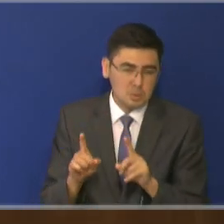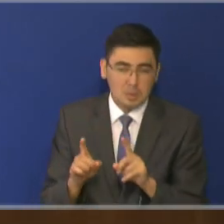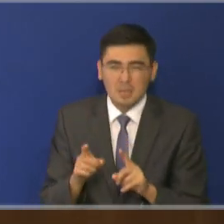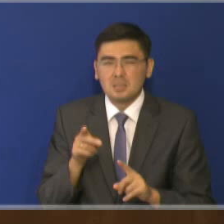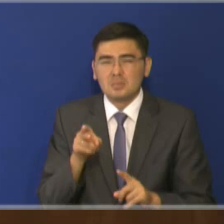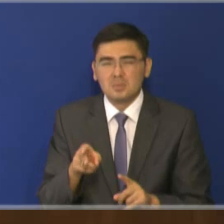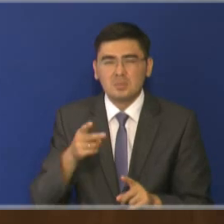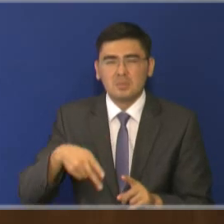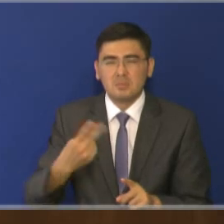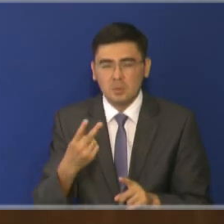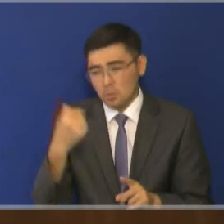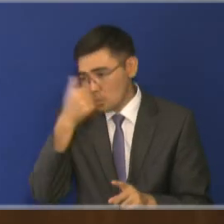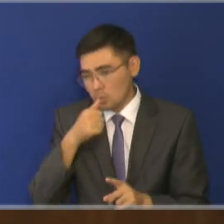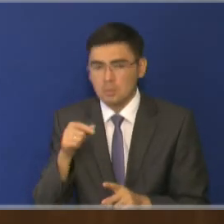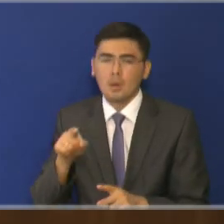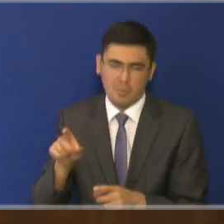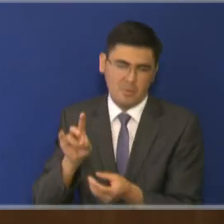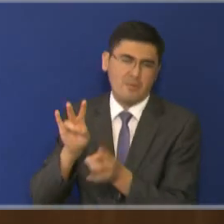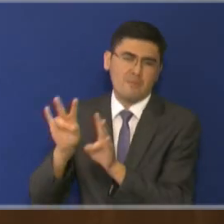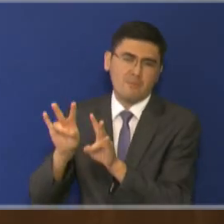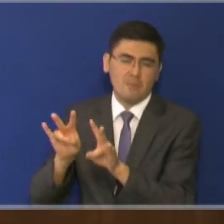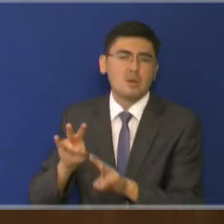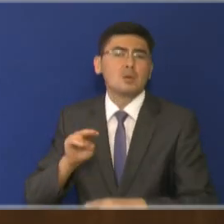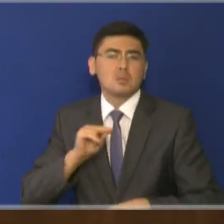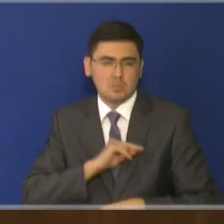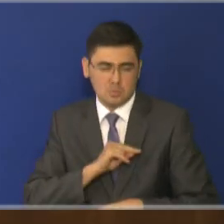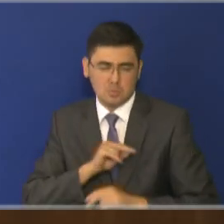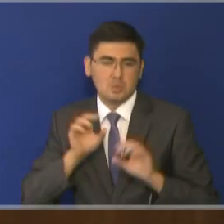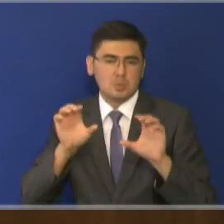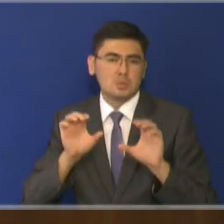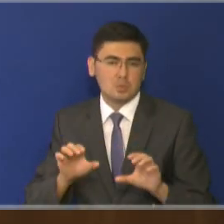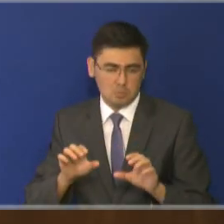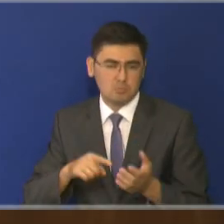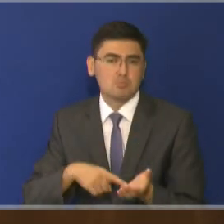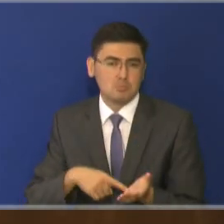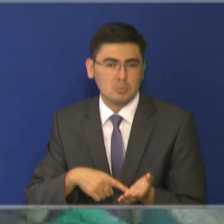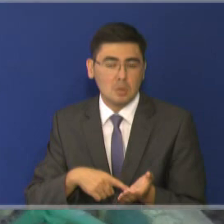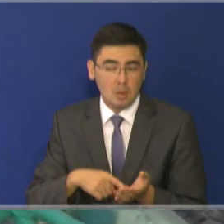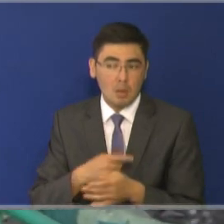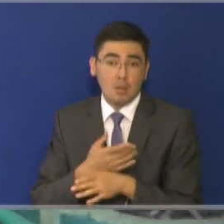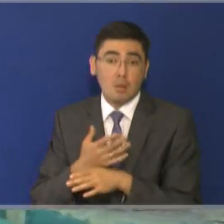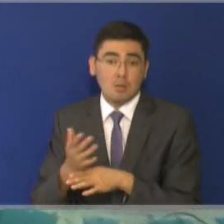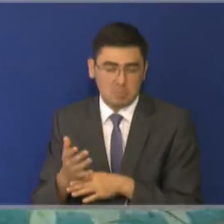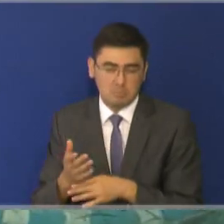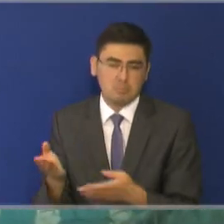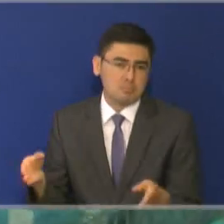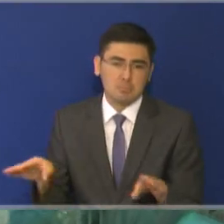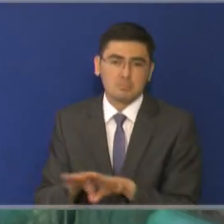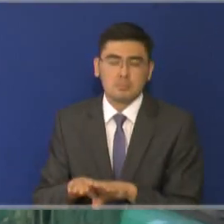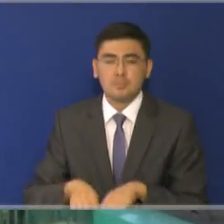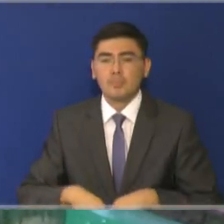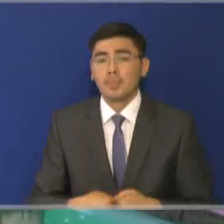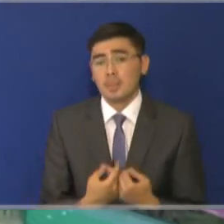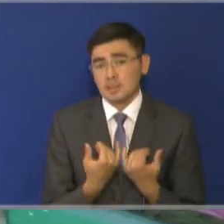2022 жылдың июліне дейін олар жұмыс істейді заң бойынша. Онан кейін олар жабылуы керек. Қазіргі таңда жеке